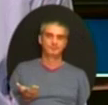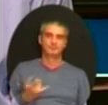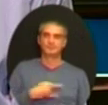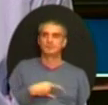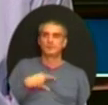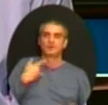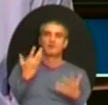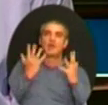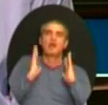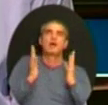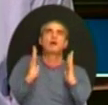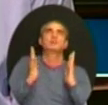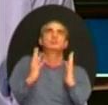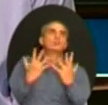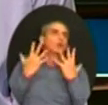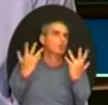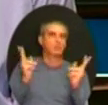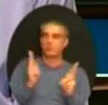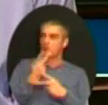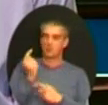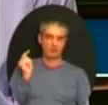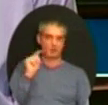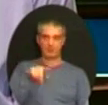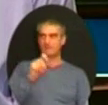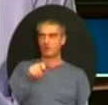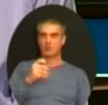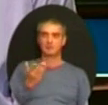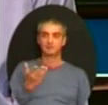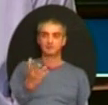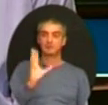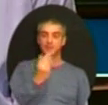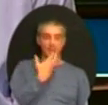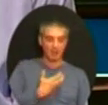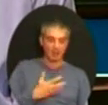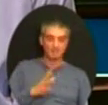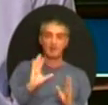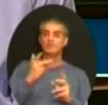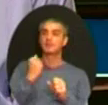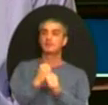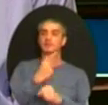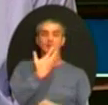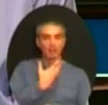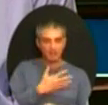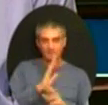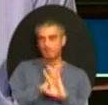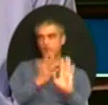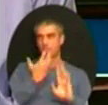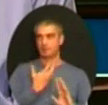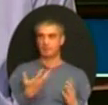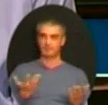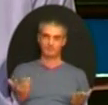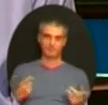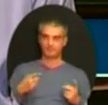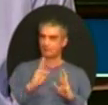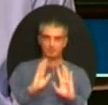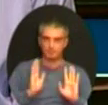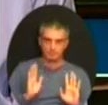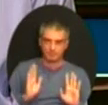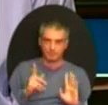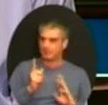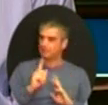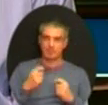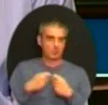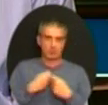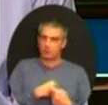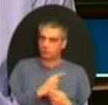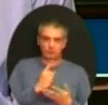שחווה אסון כה עמוק לא יכול להגיע לכנסת עם רב, עם עשה לך רב ובלי רב. זה לא